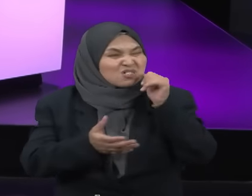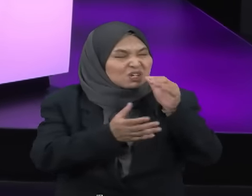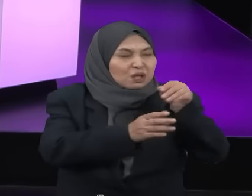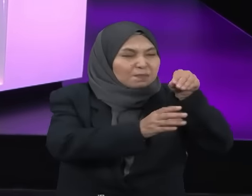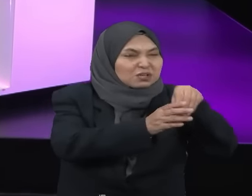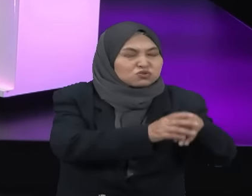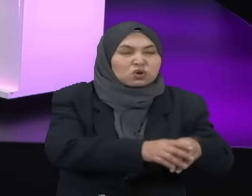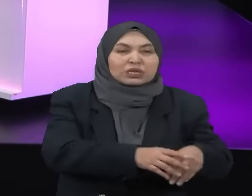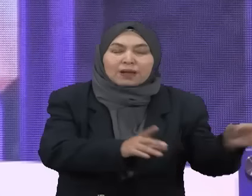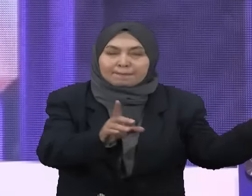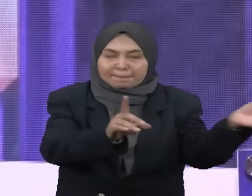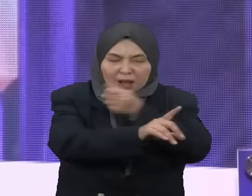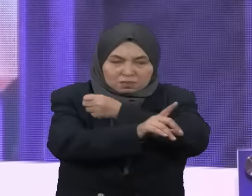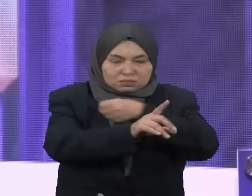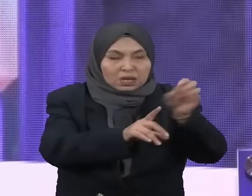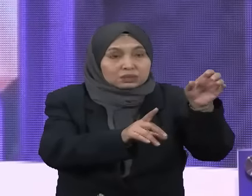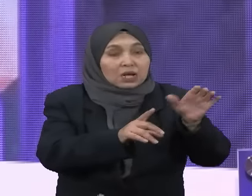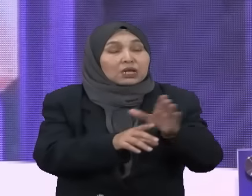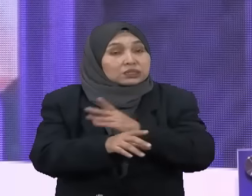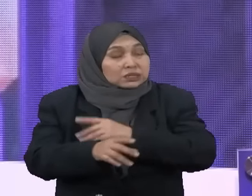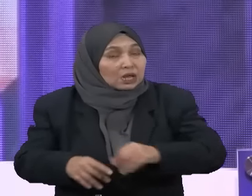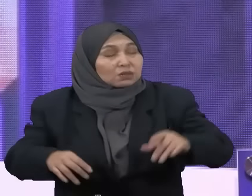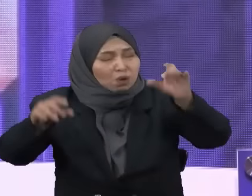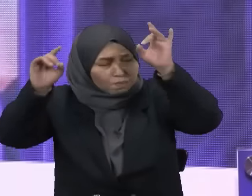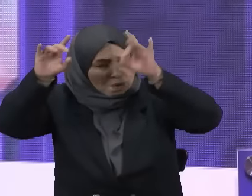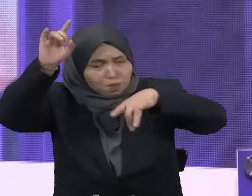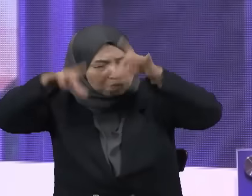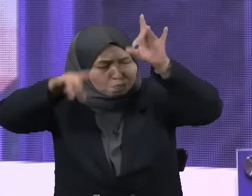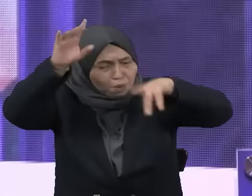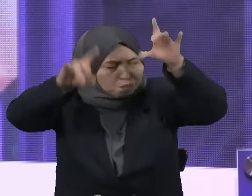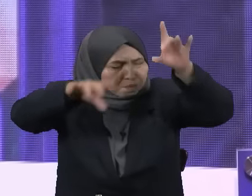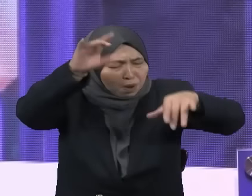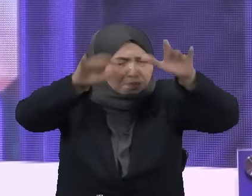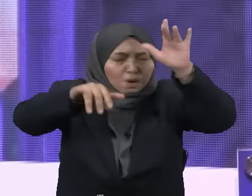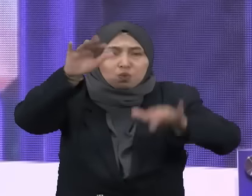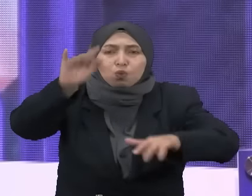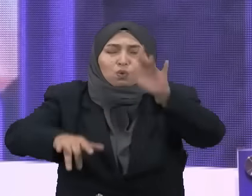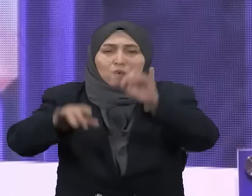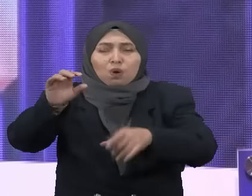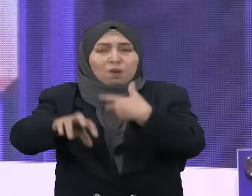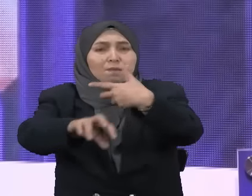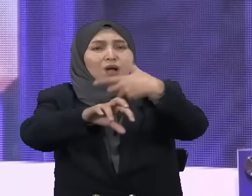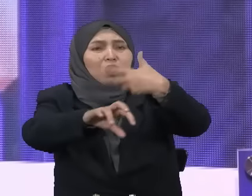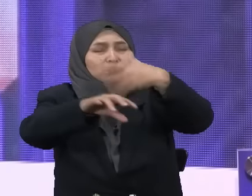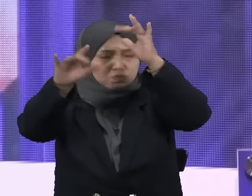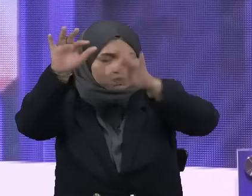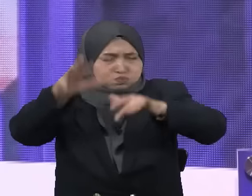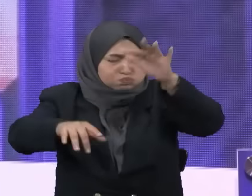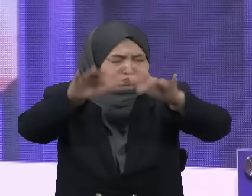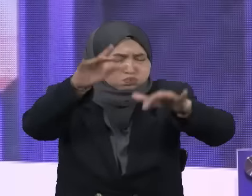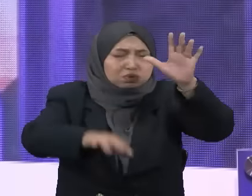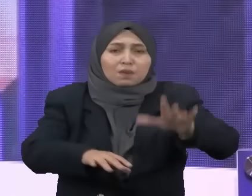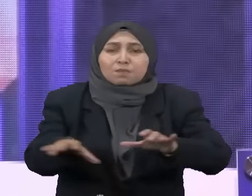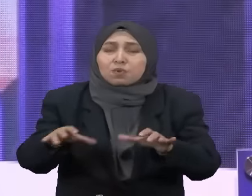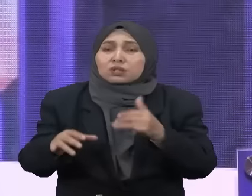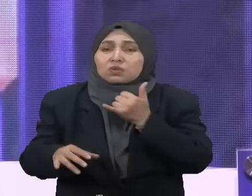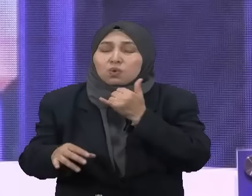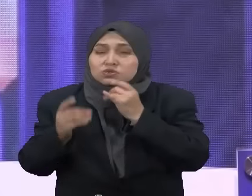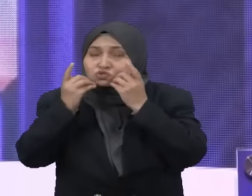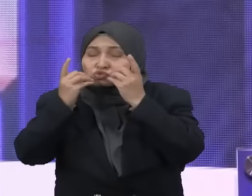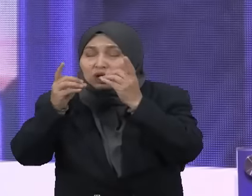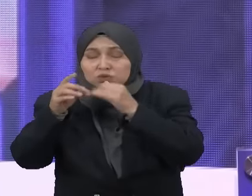yang dibinasakan. Dan kami hujani mereka dengan hujan batu. Maka perhatikanlah bagaimana kesudahan orang-orang yang melakukan dosa itu. Tuan-tuan dan